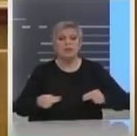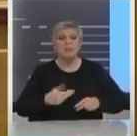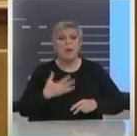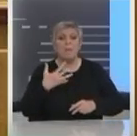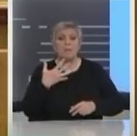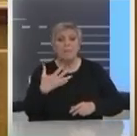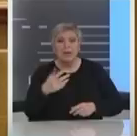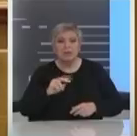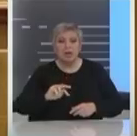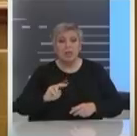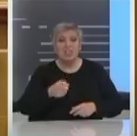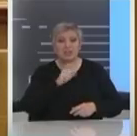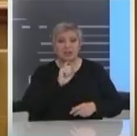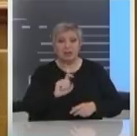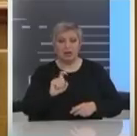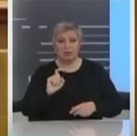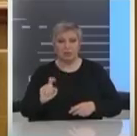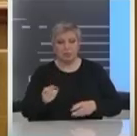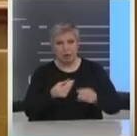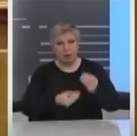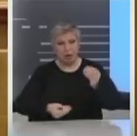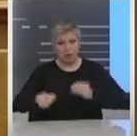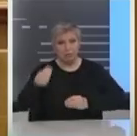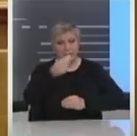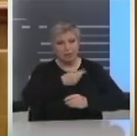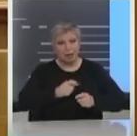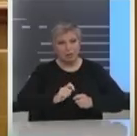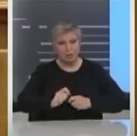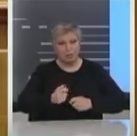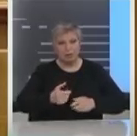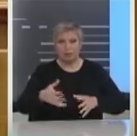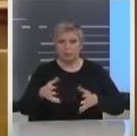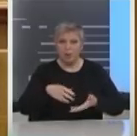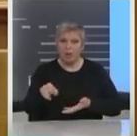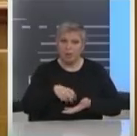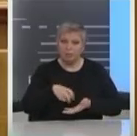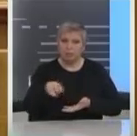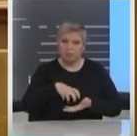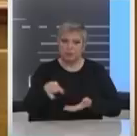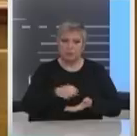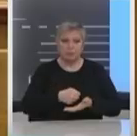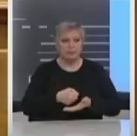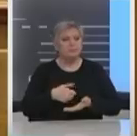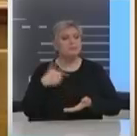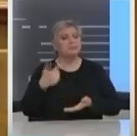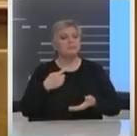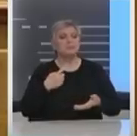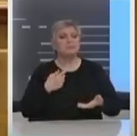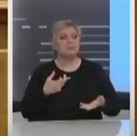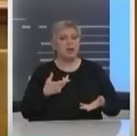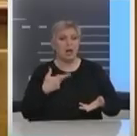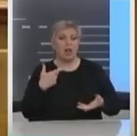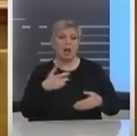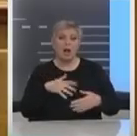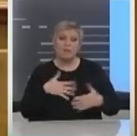πρόσθετα μέτρα. Γιατί αυτή είναι και η τραγική ηρωνία. Εμφανιστήκατε στο πολιτικό